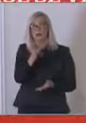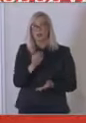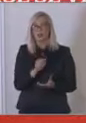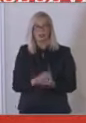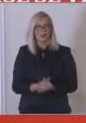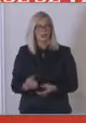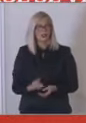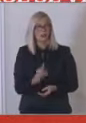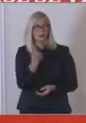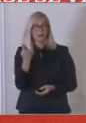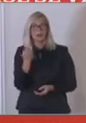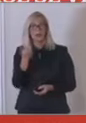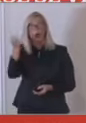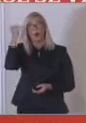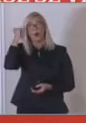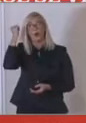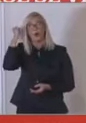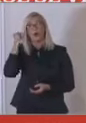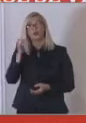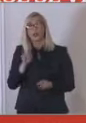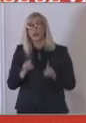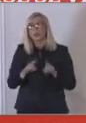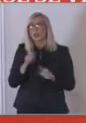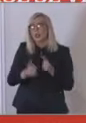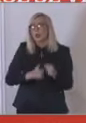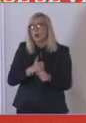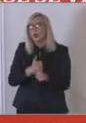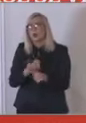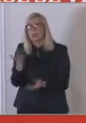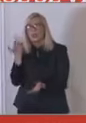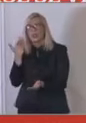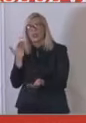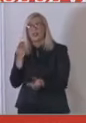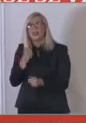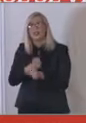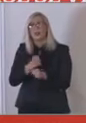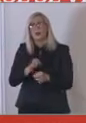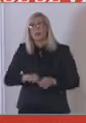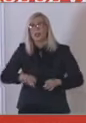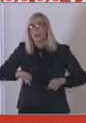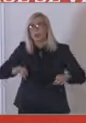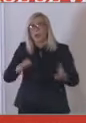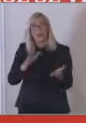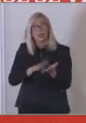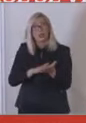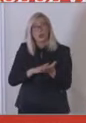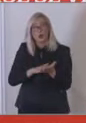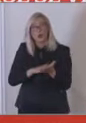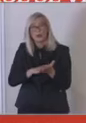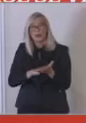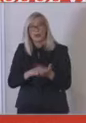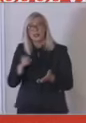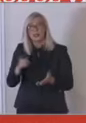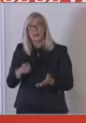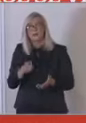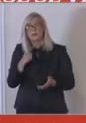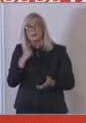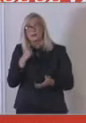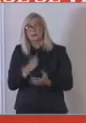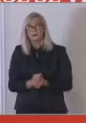pyetjen. Së pari, edhe në Kosovë, disa vite me radhë është punuar në dokumentacionin projektues edhe